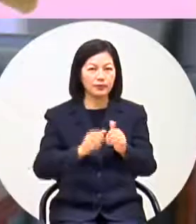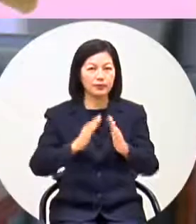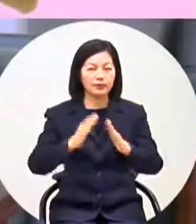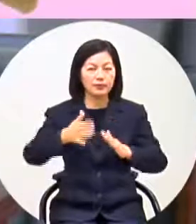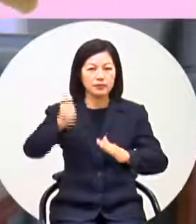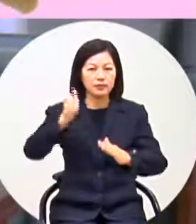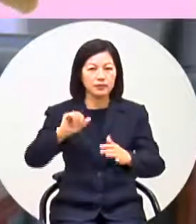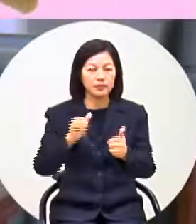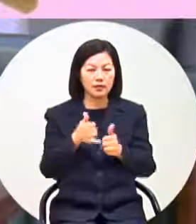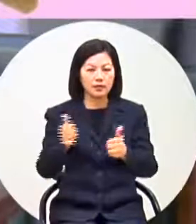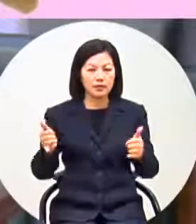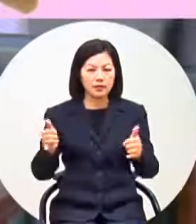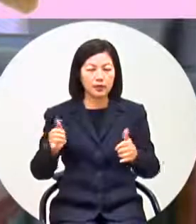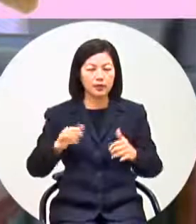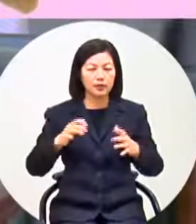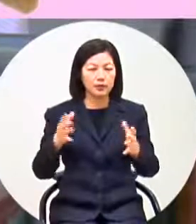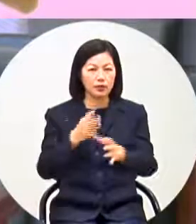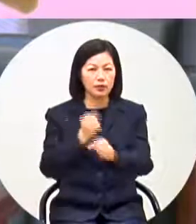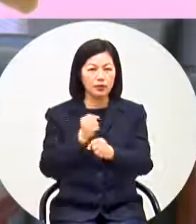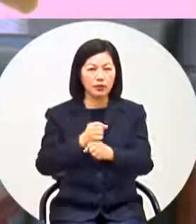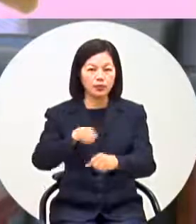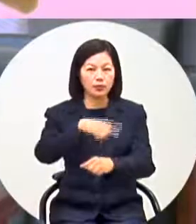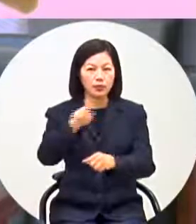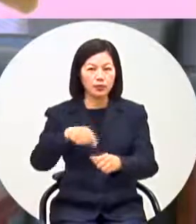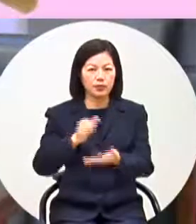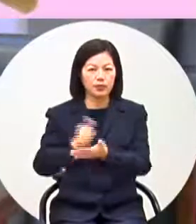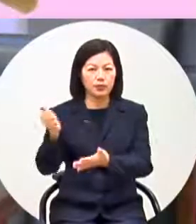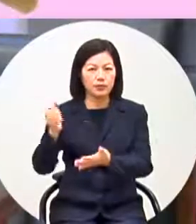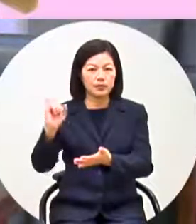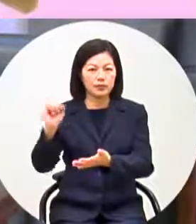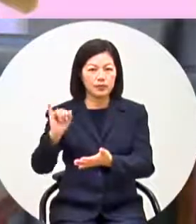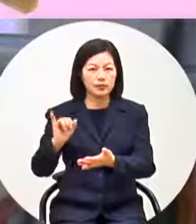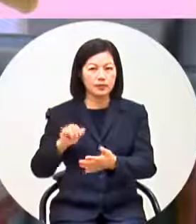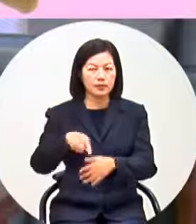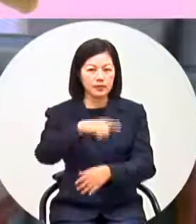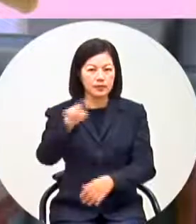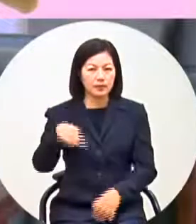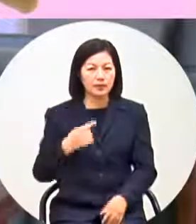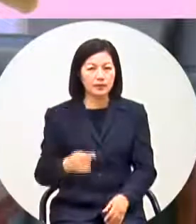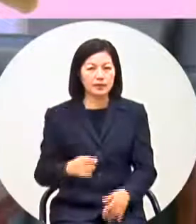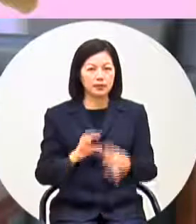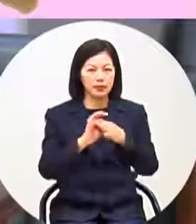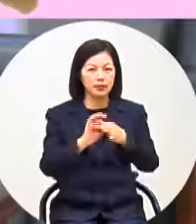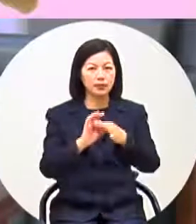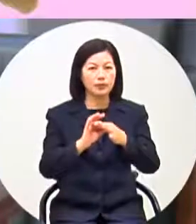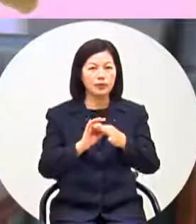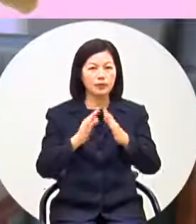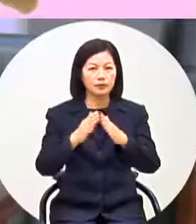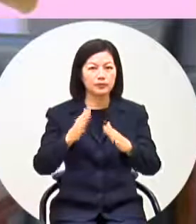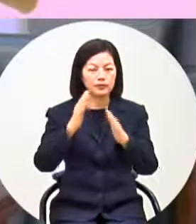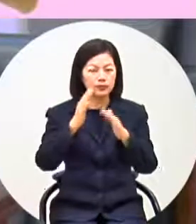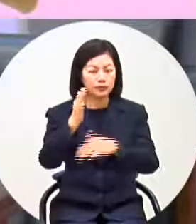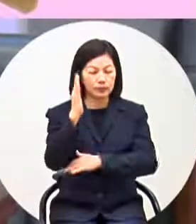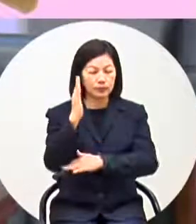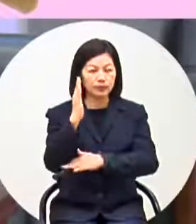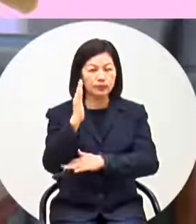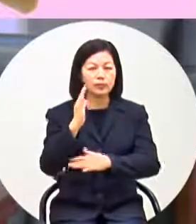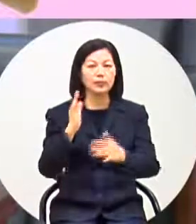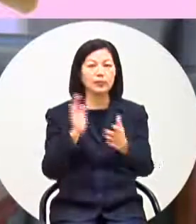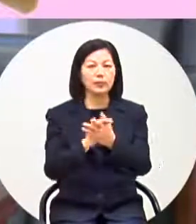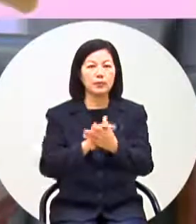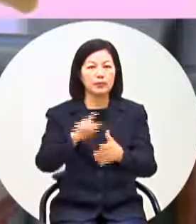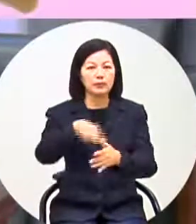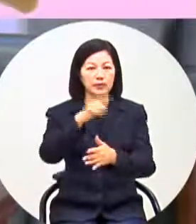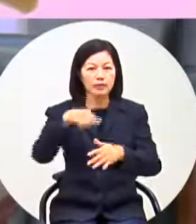们的记者、媒体小姐先生，还有关心市政的所有市民朋友，大家高赞，大家好。本